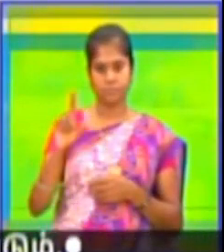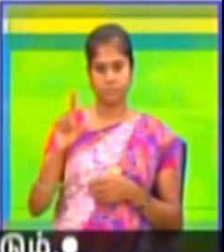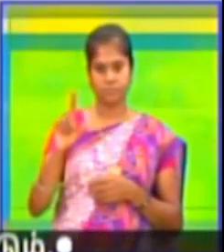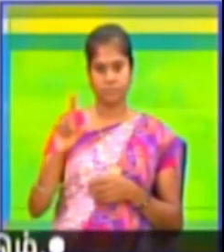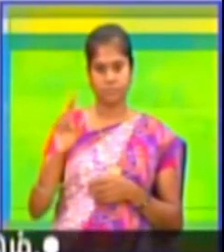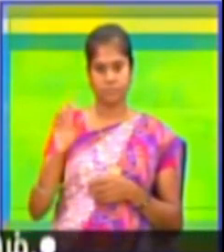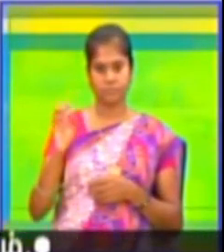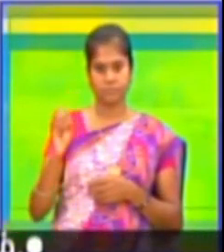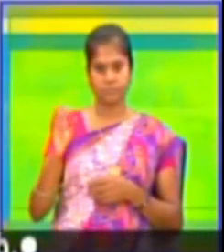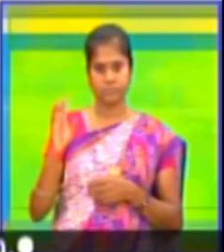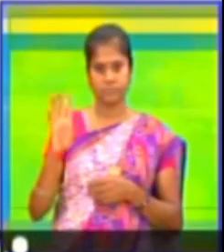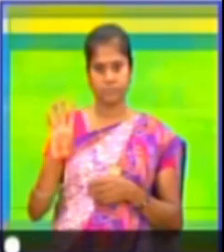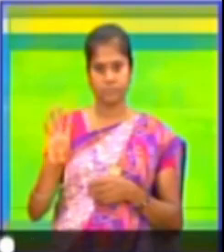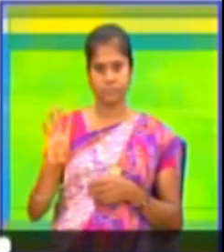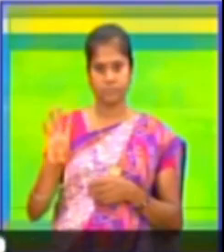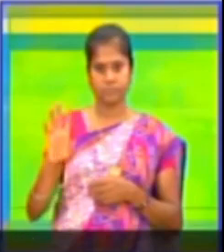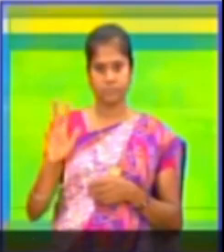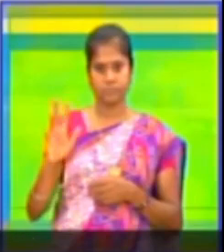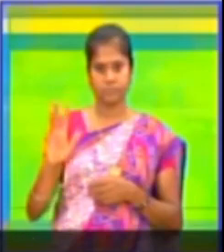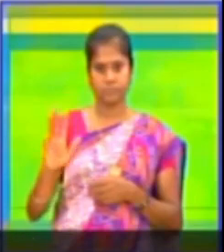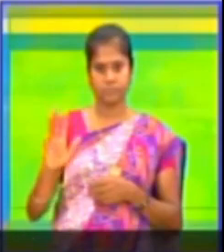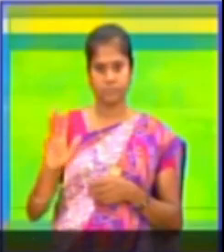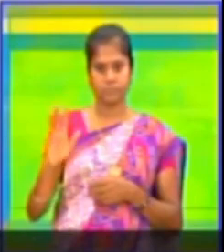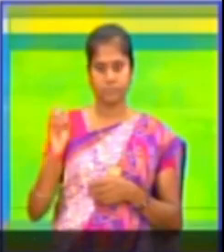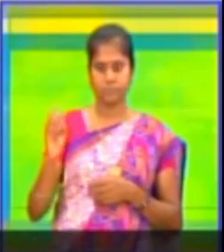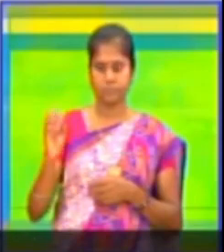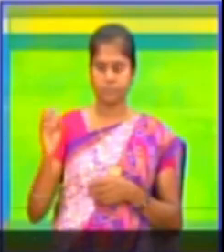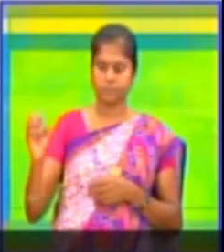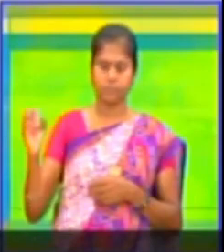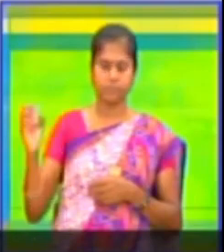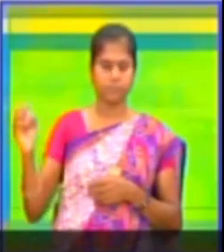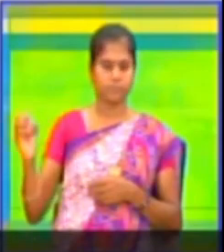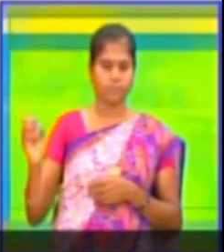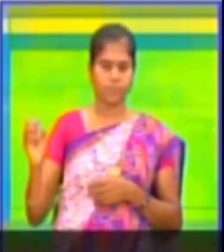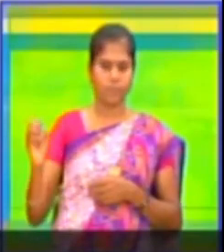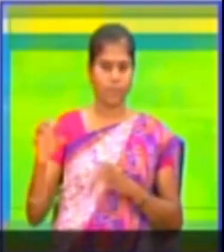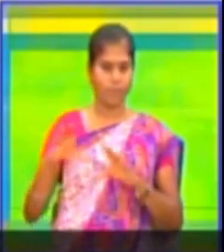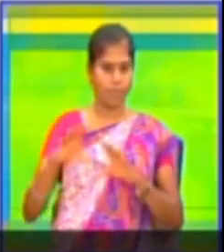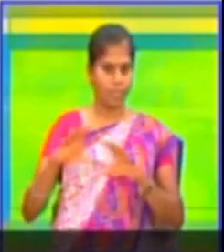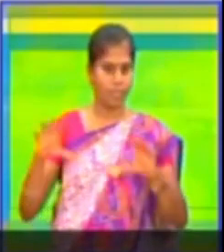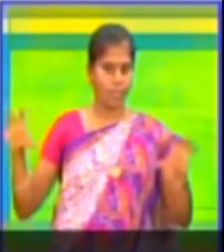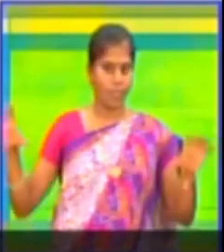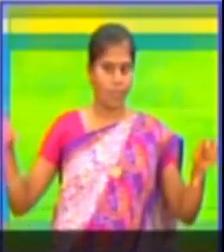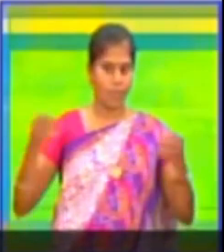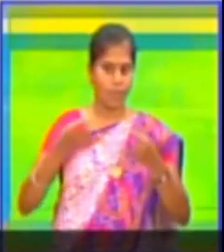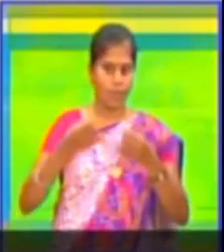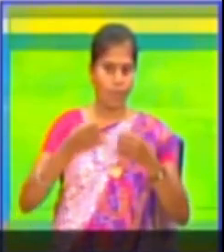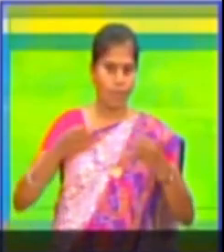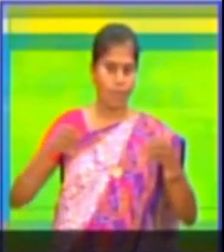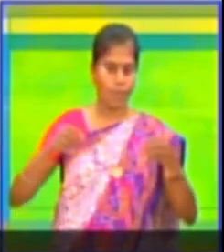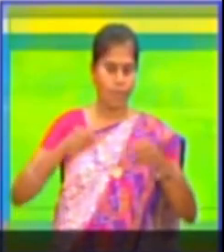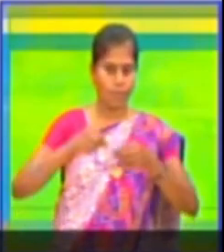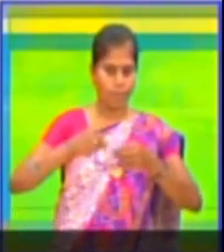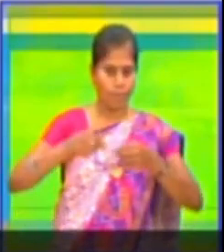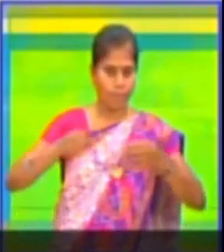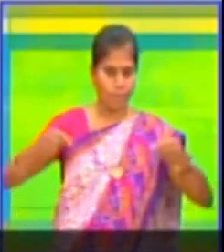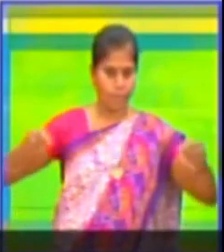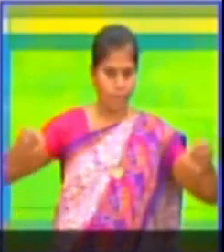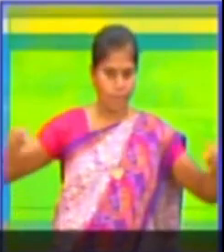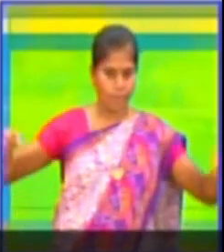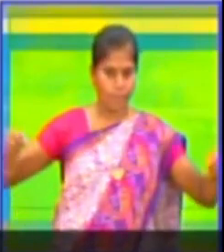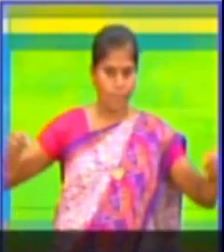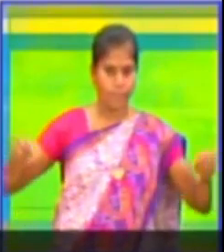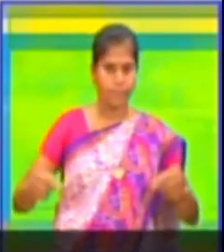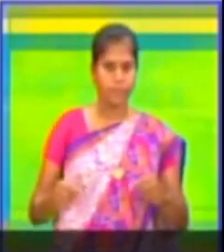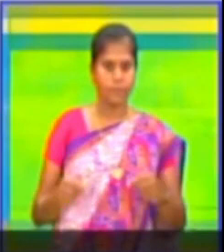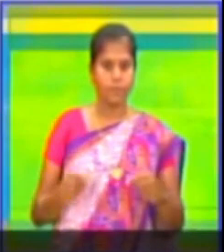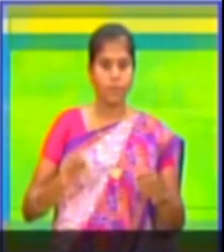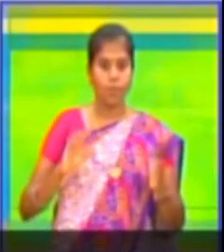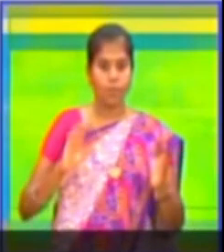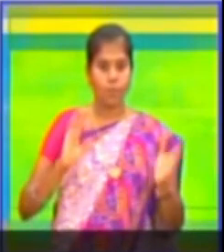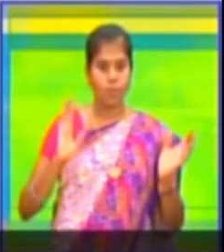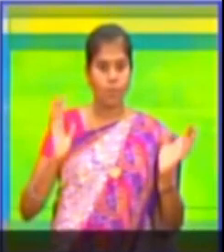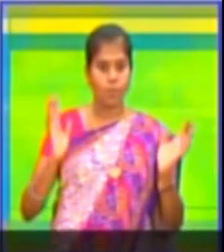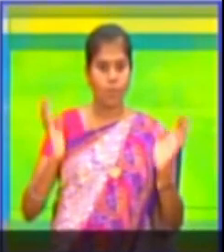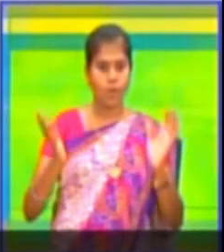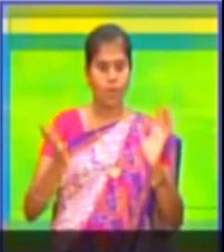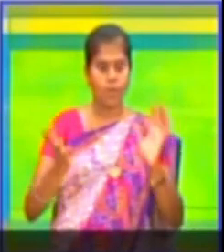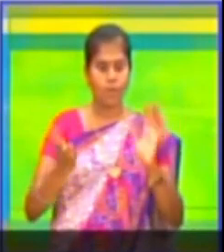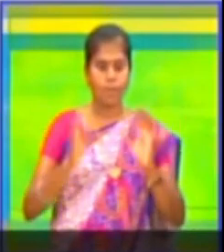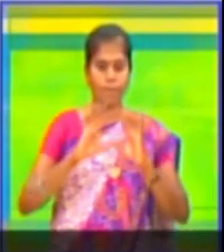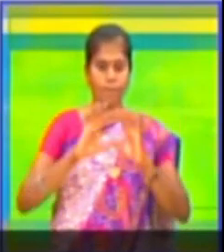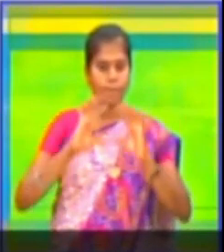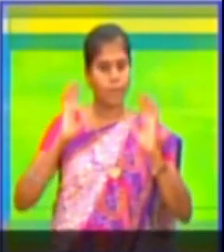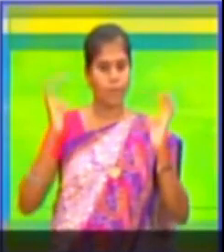2,47,09,000 சதுர கிலோமீட்டர். இது உலகினுடைய மொத்த நிலப்பரப்புல, அதாவது